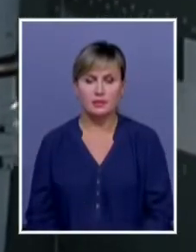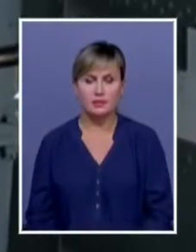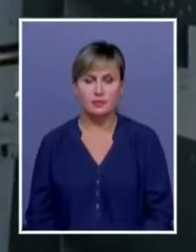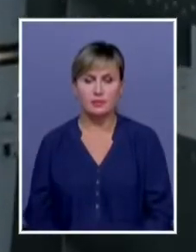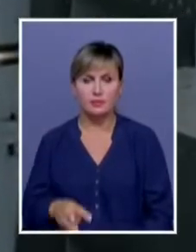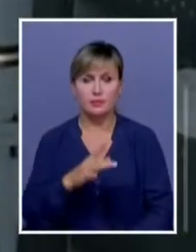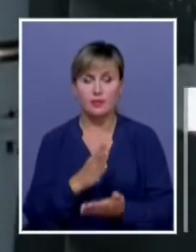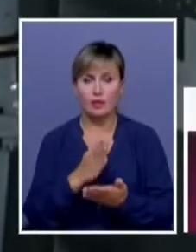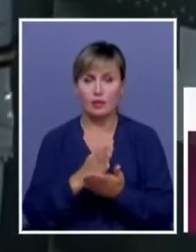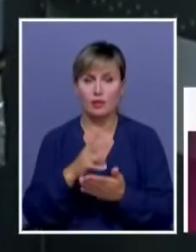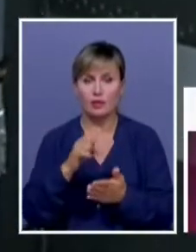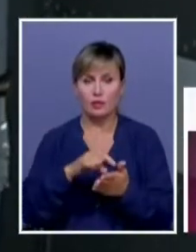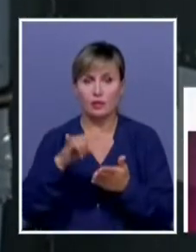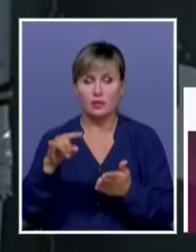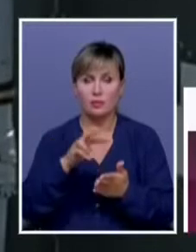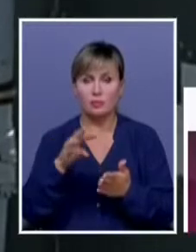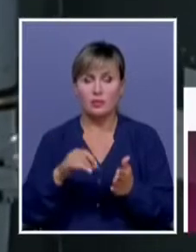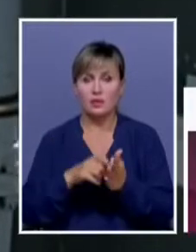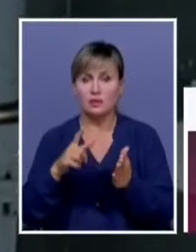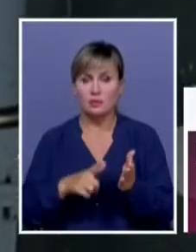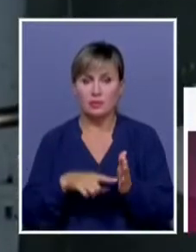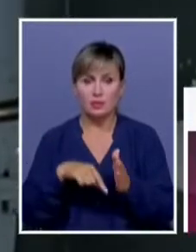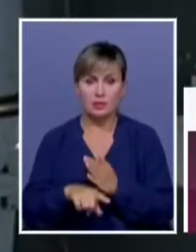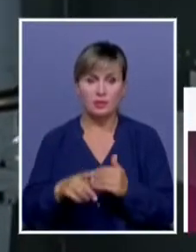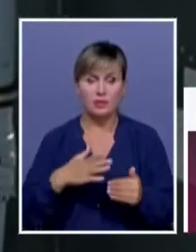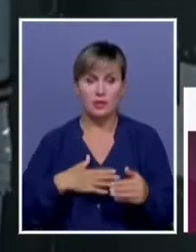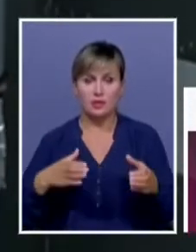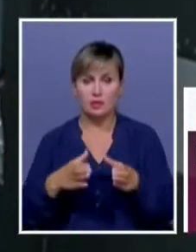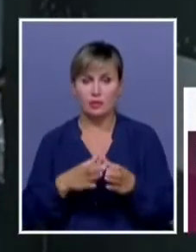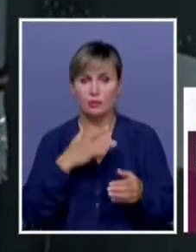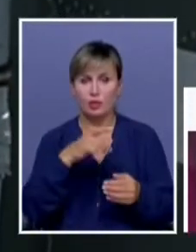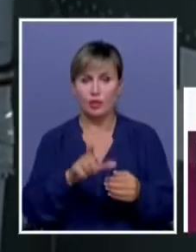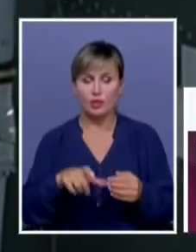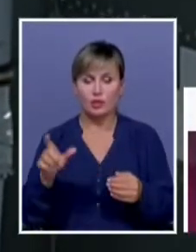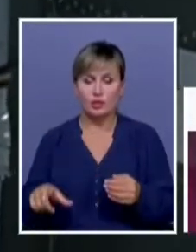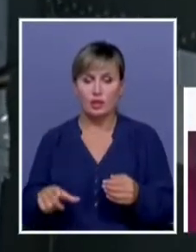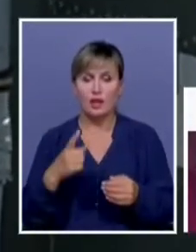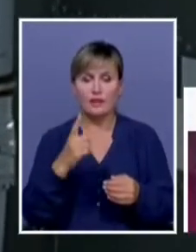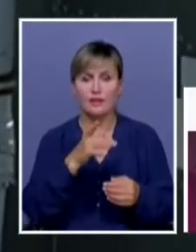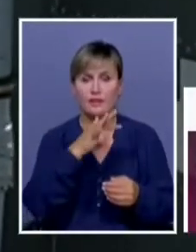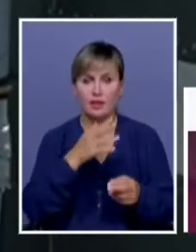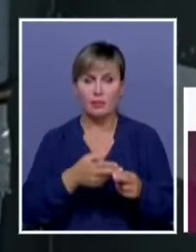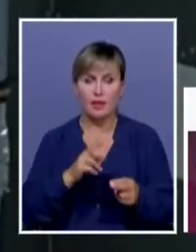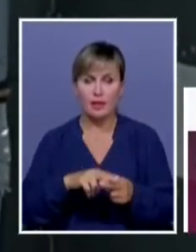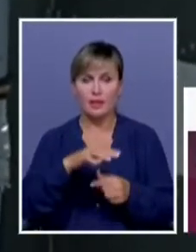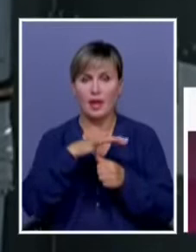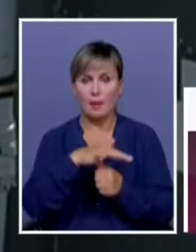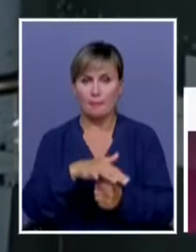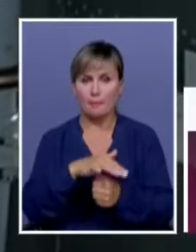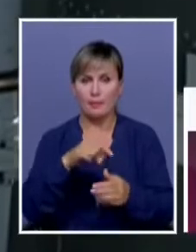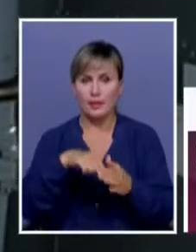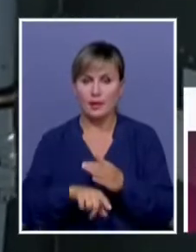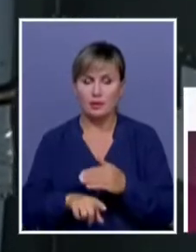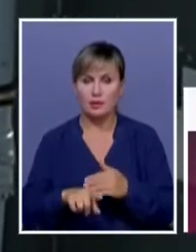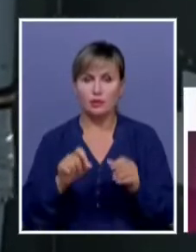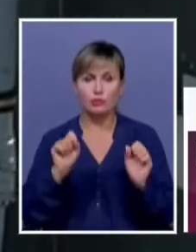боевого вертолета Ми-17. Управляет им экипаж в составе 3 человек. Одновременно данный летательный аппарат способен